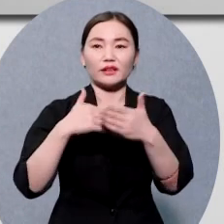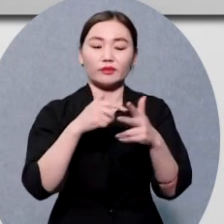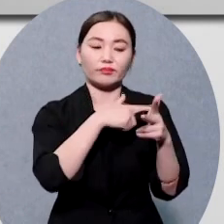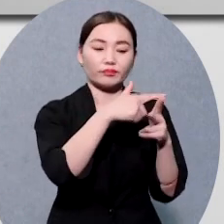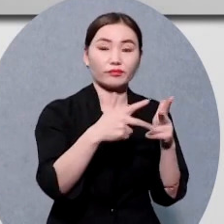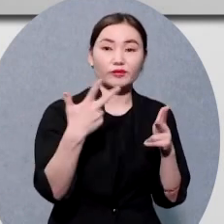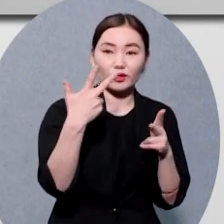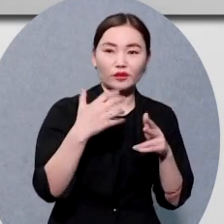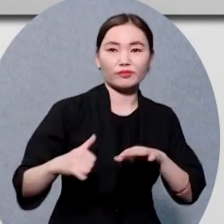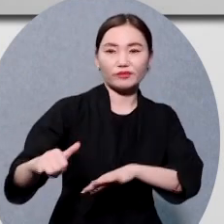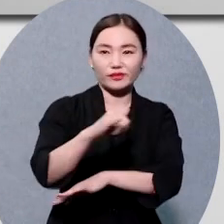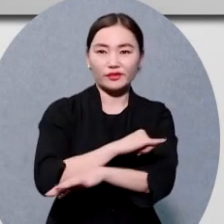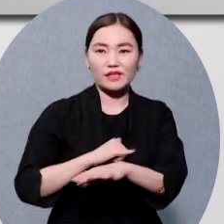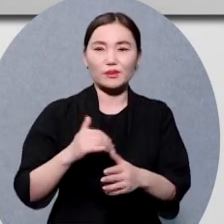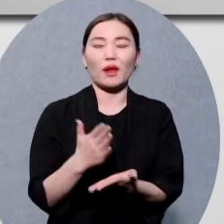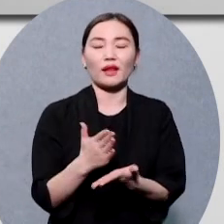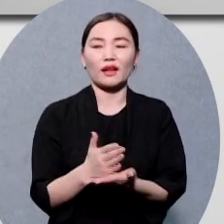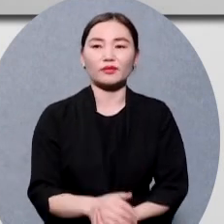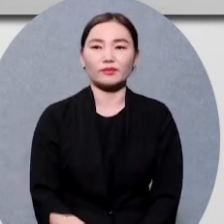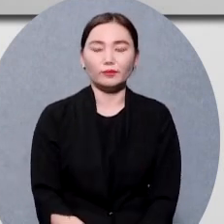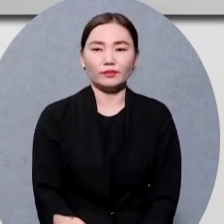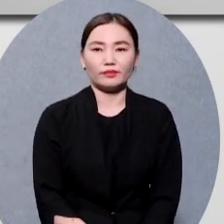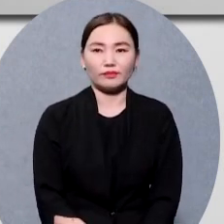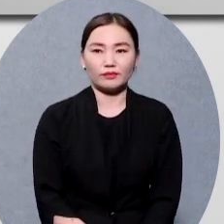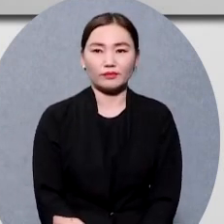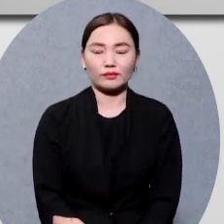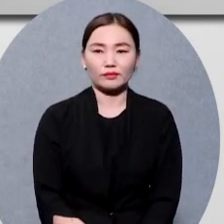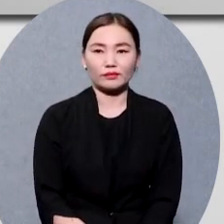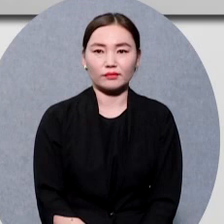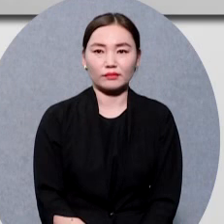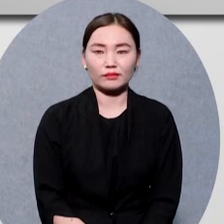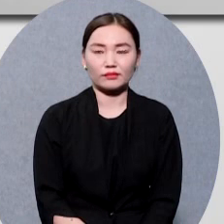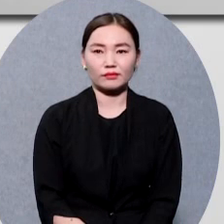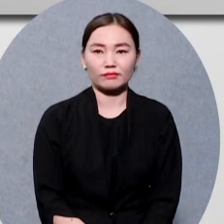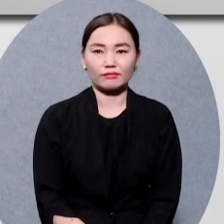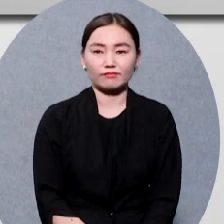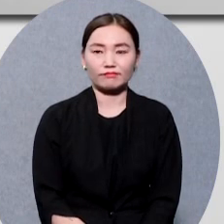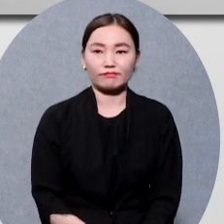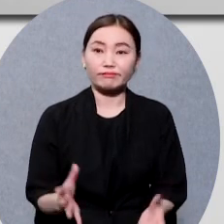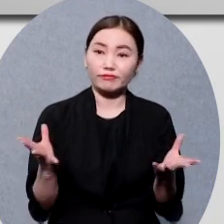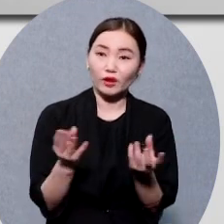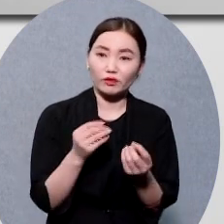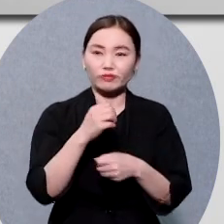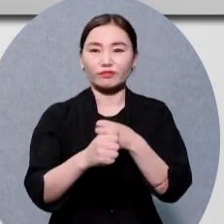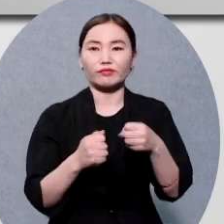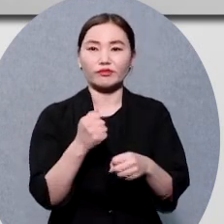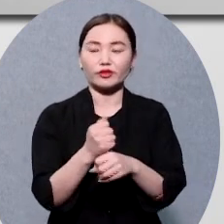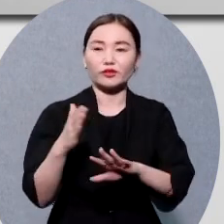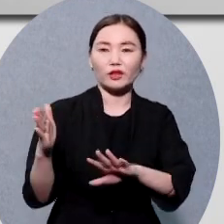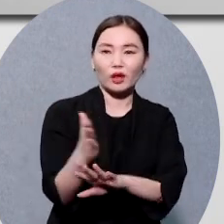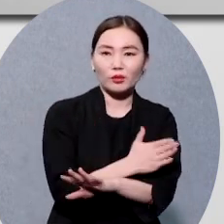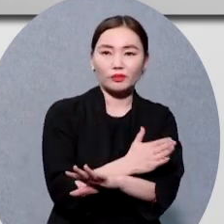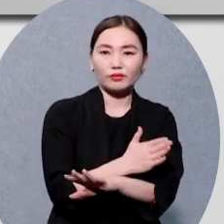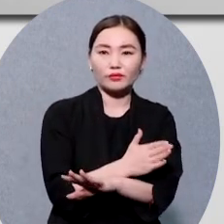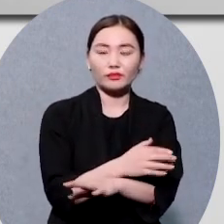байгааг дээрх баримтад номын барилдахтай 3 орн гэж тэмдэглэсэн байна гэдгийг анхаарч байгаа бах тийм ээ. Хэдэн жилийн өмнө дээрх